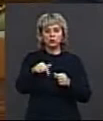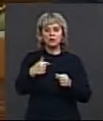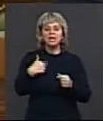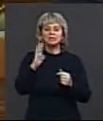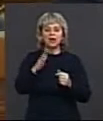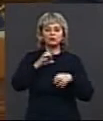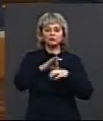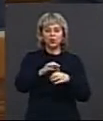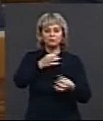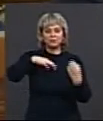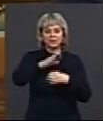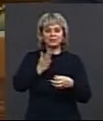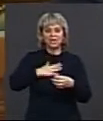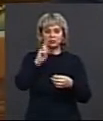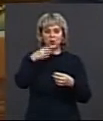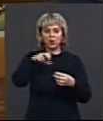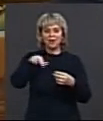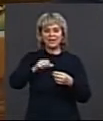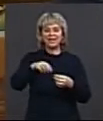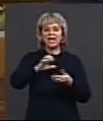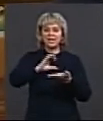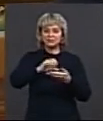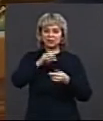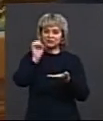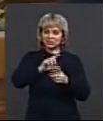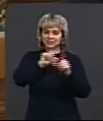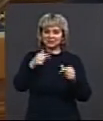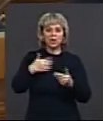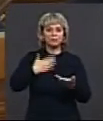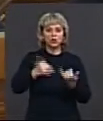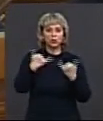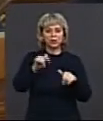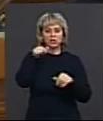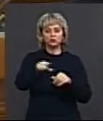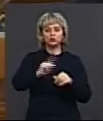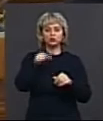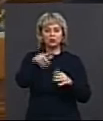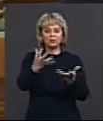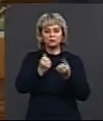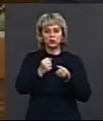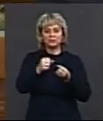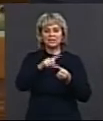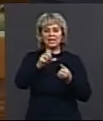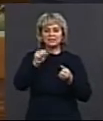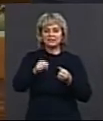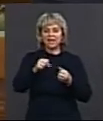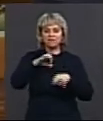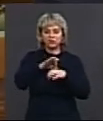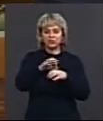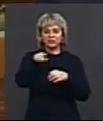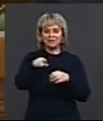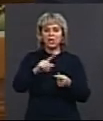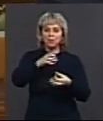вот вел переговоры с нашими коллегами с экспортного центра. Я приятно поражен был о том, что они берутся за ведение